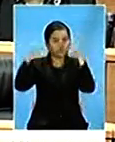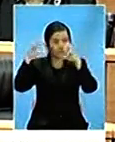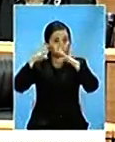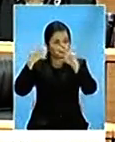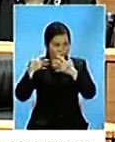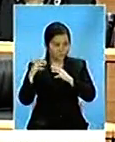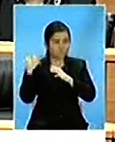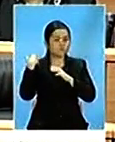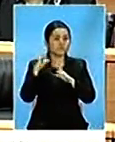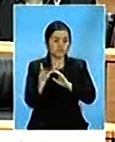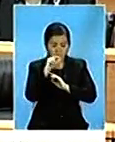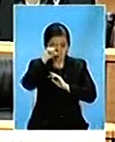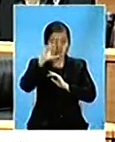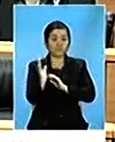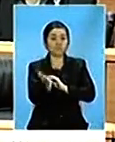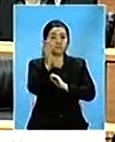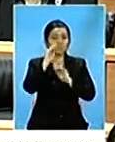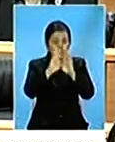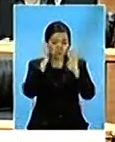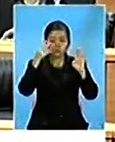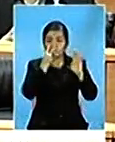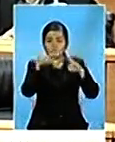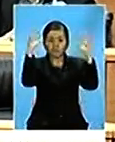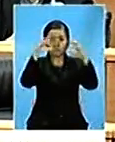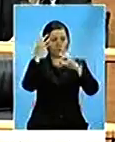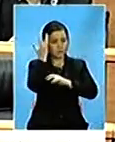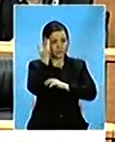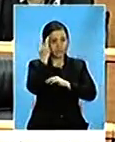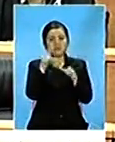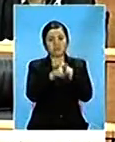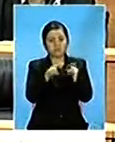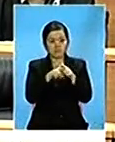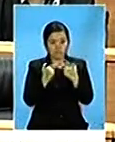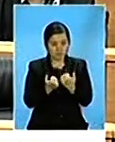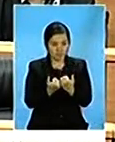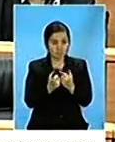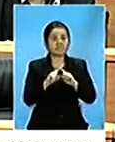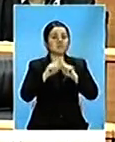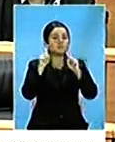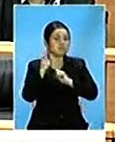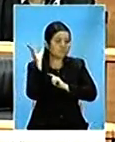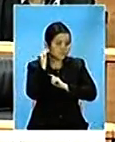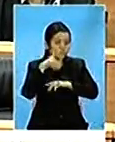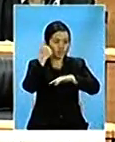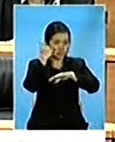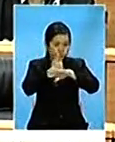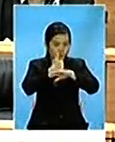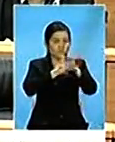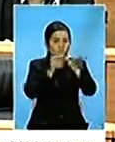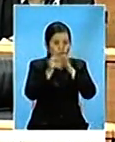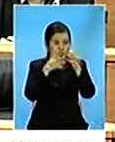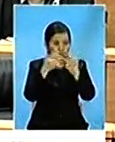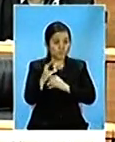ครับเมื่อเช้านี้ตื่นมาผมเปิดหน้าต่างพบเจอฝนผมก็วิตกกังวลต่อท่านประธานครับแต่ว่าฟังท่านรัฐมนตรีพูดเนี่ยนะฮะหมายความว่